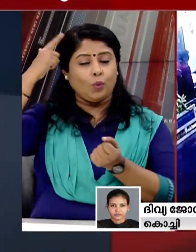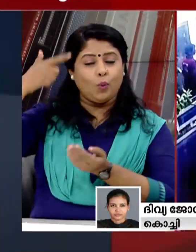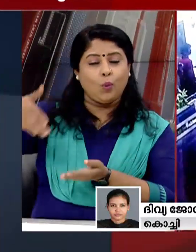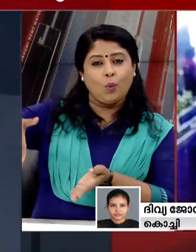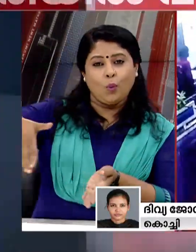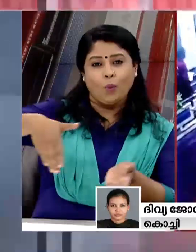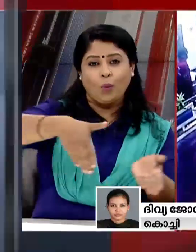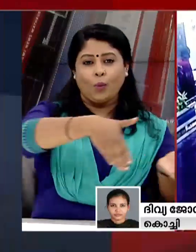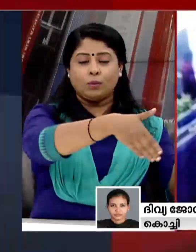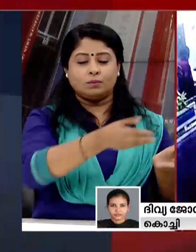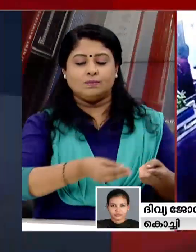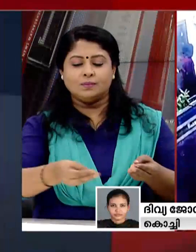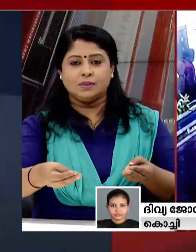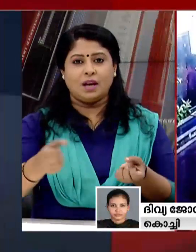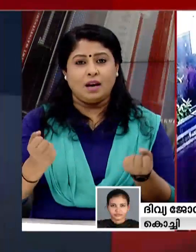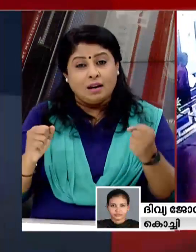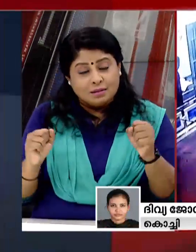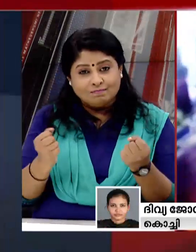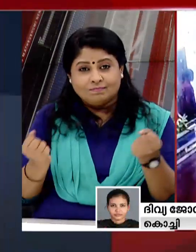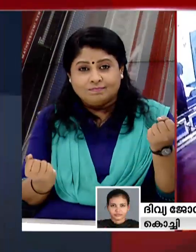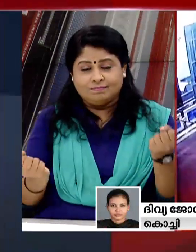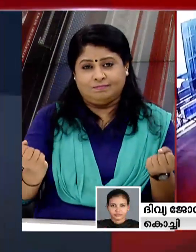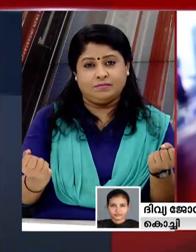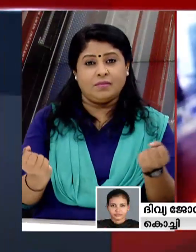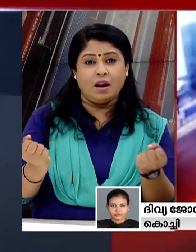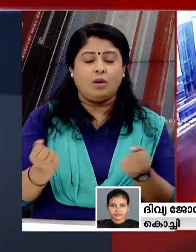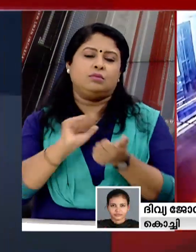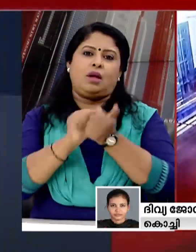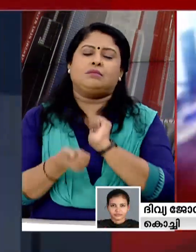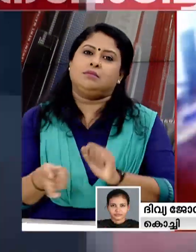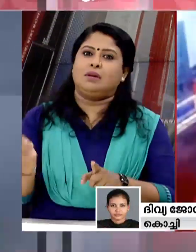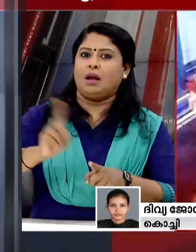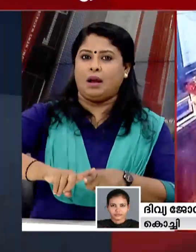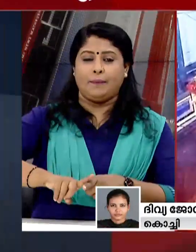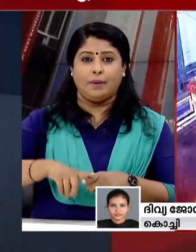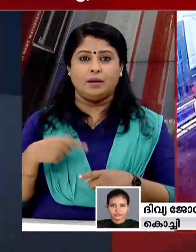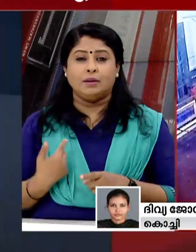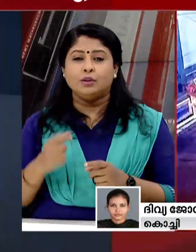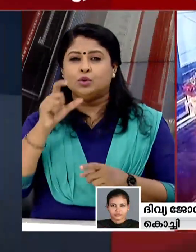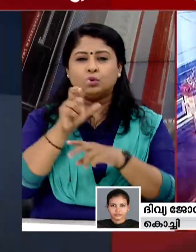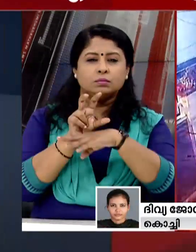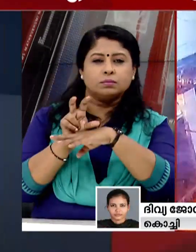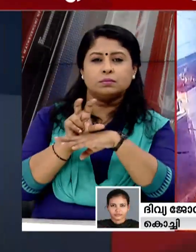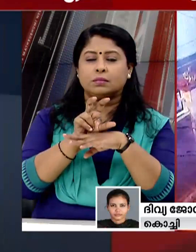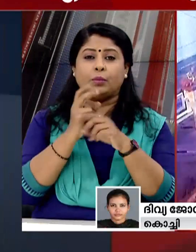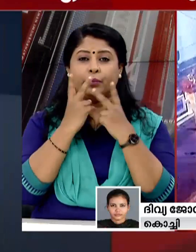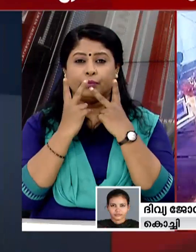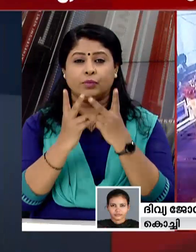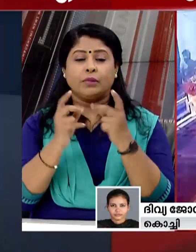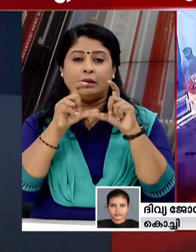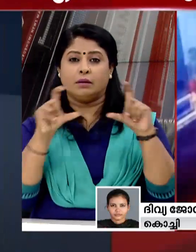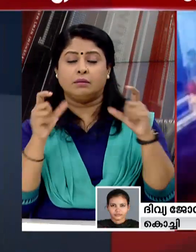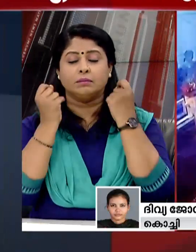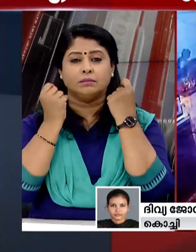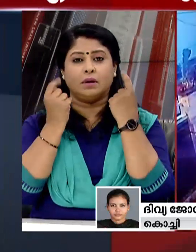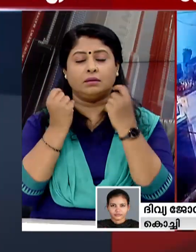സൈഡിലേക്ക് സൈഡ് വഴി പോകാൻ ശ്രമിക്കവെയായിരുന്നു ഈ അപകടം നടന്നത്. നമുക്ക് ആ ദൃശ്യങ്ങൾ, CCTV ദൃശ്യങ്ങളിൽ നിന്ന് തന്നെ വ്യക്തമായി